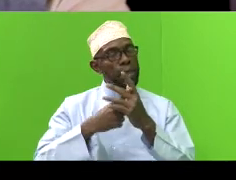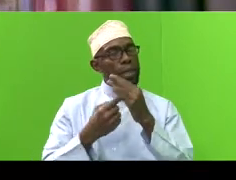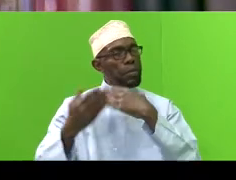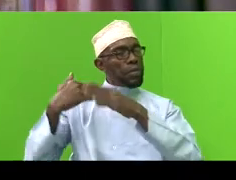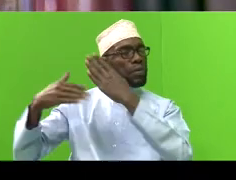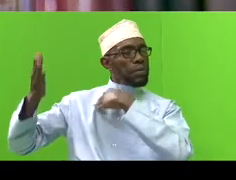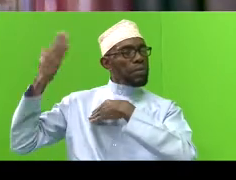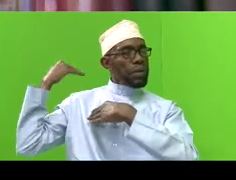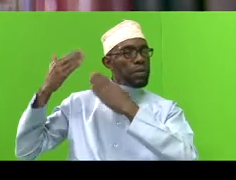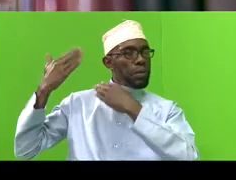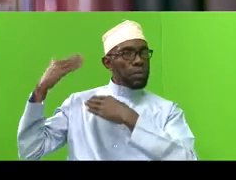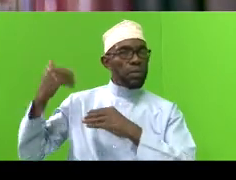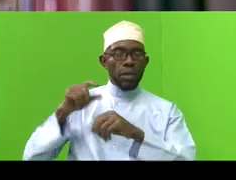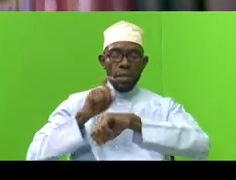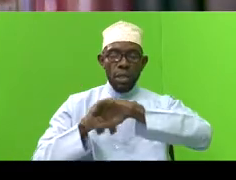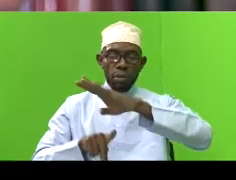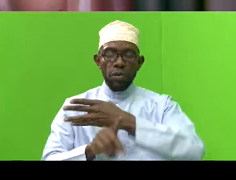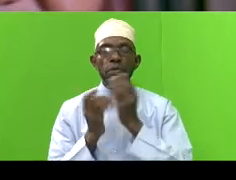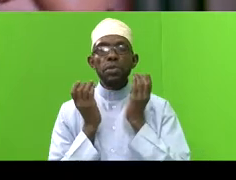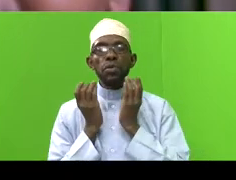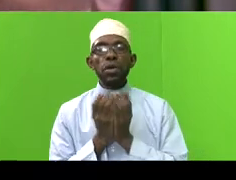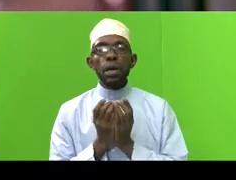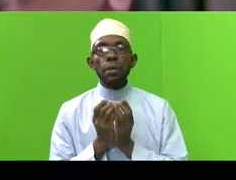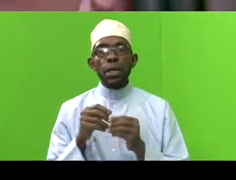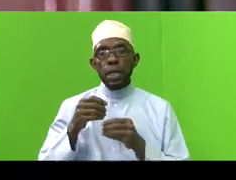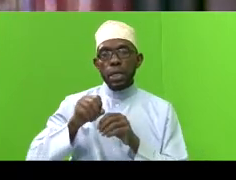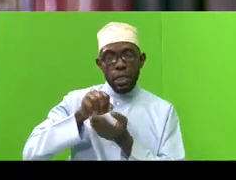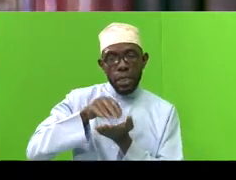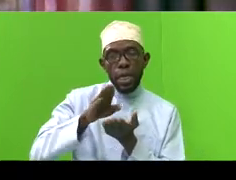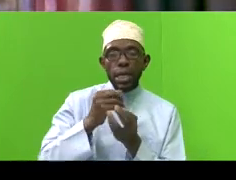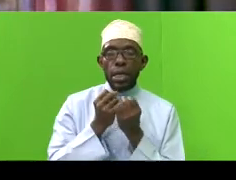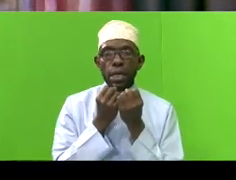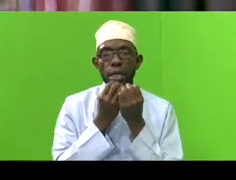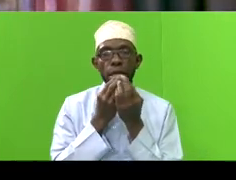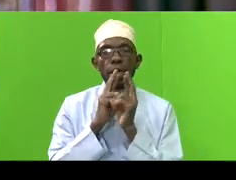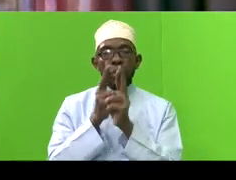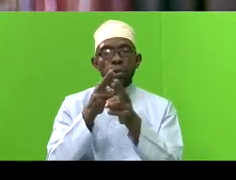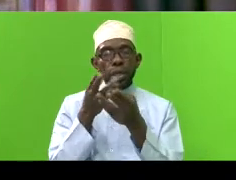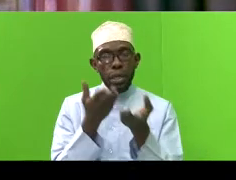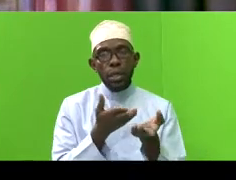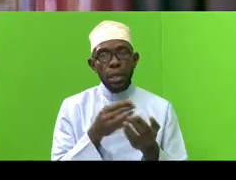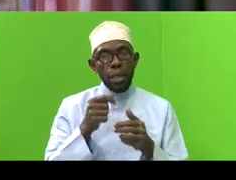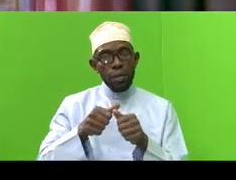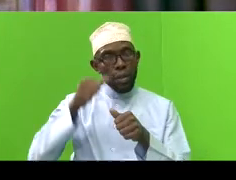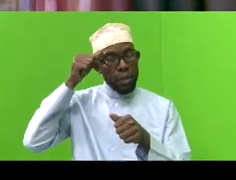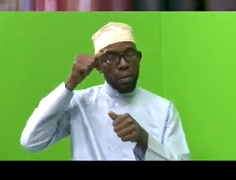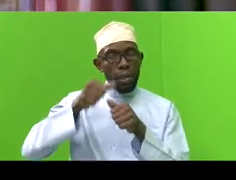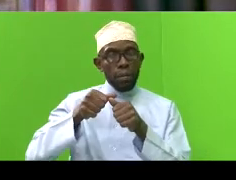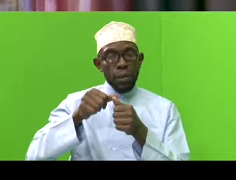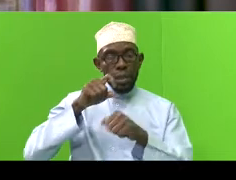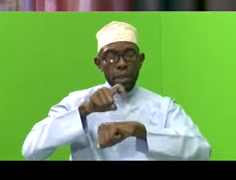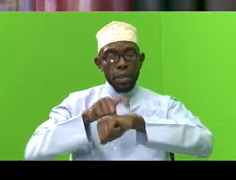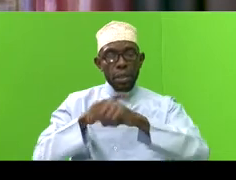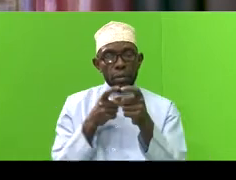yani tangu wakati wa Mtume kulikuwa na watu ambao wanatoa habari hapa wanazipeleka pale pengine. Kama unakumbuka wakati wa